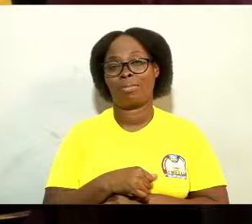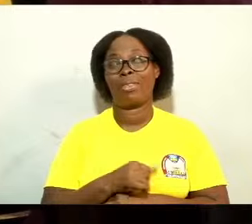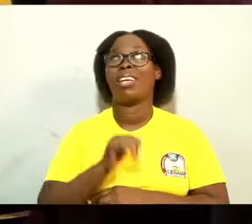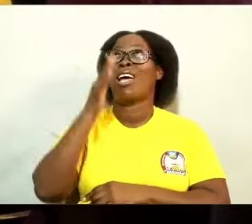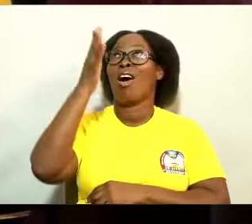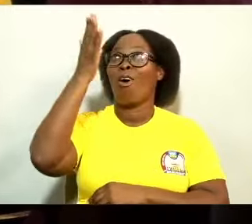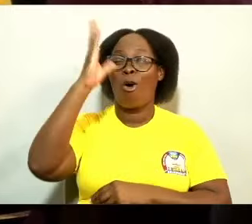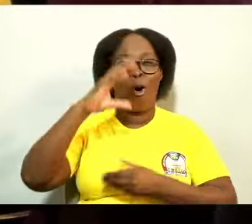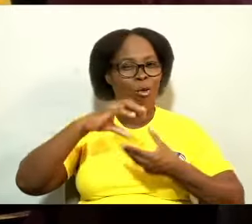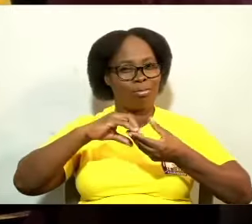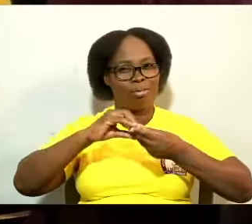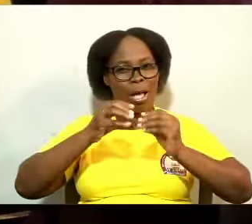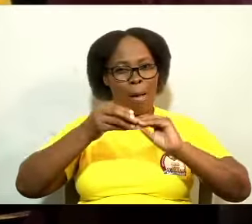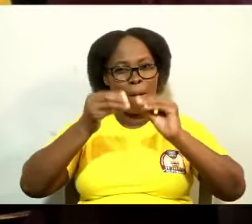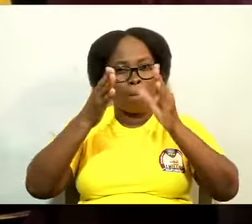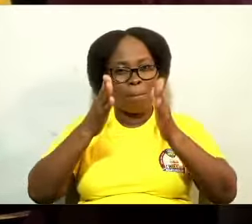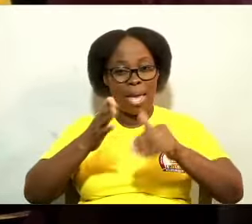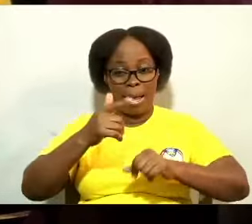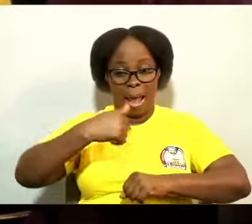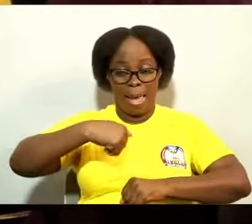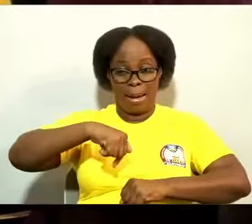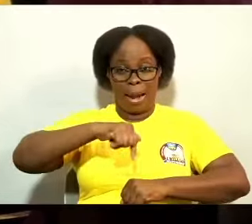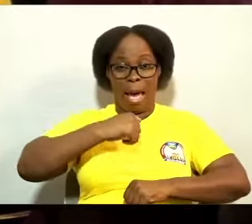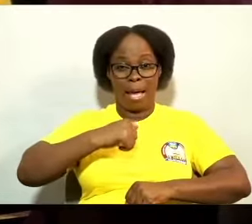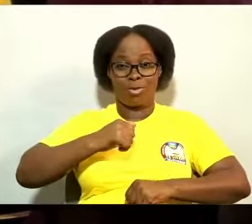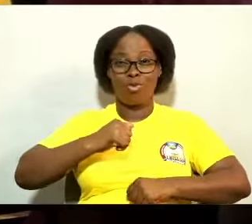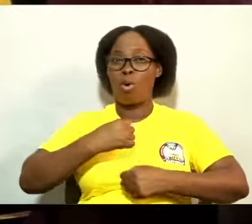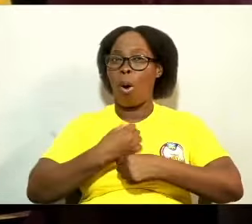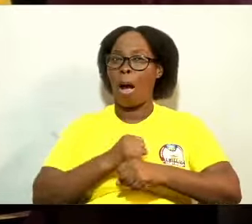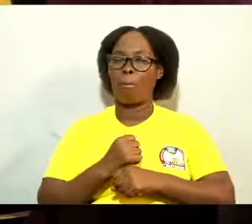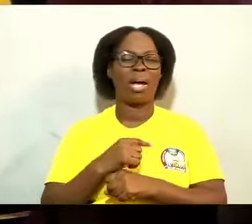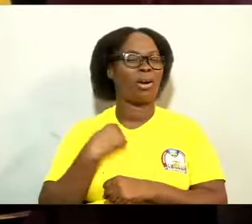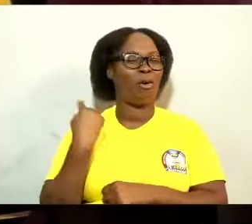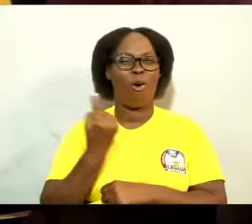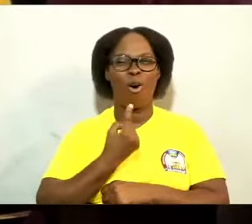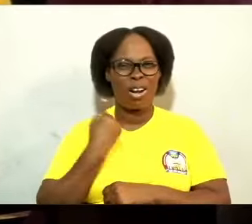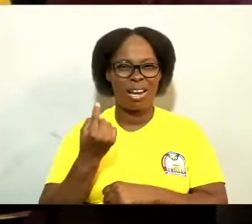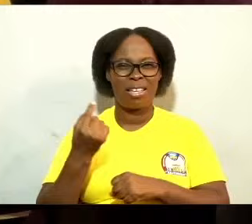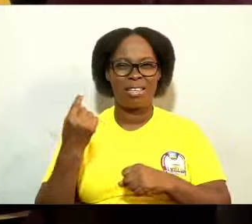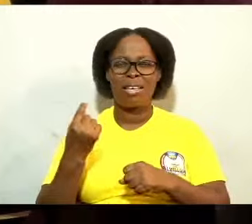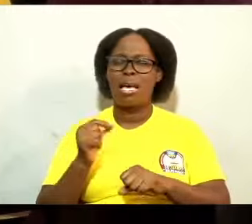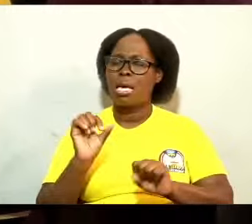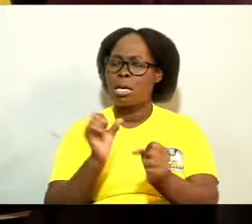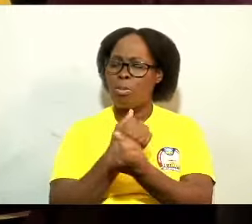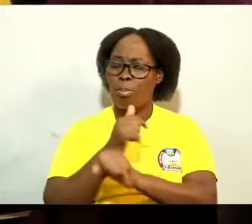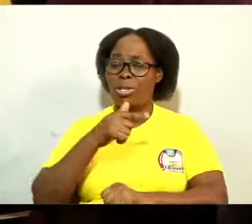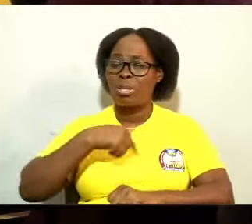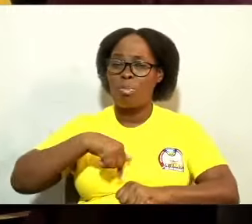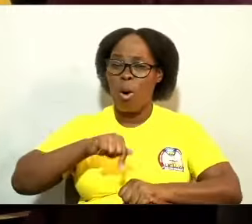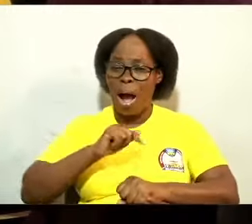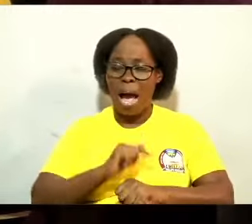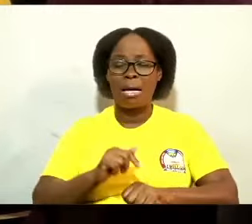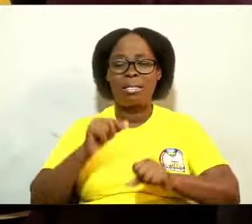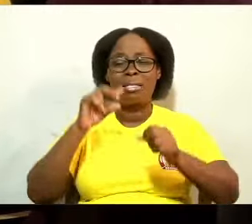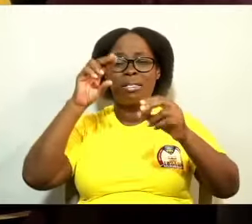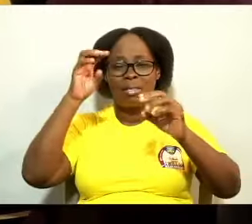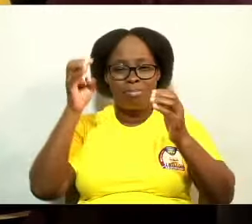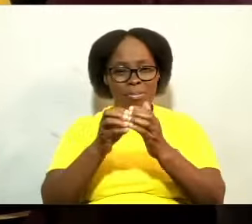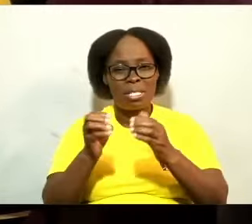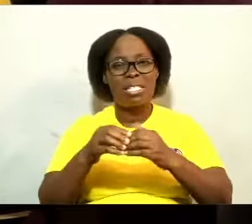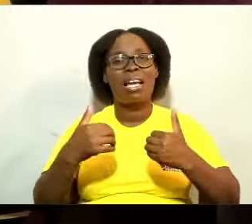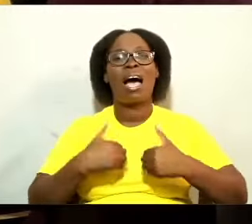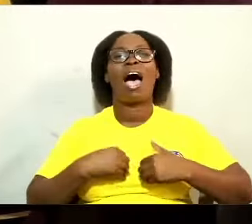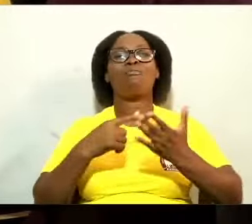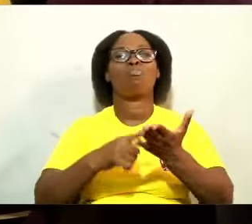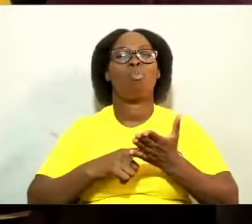ni muumbaji na sisi ni viumbe. Hatuwezi viumbe kukaa kujadiliana katiba ya